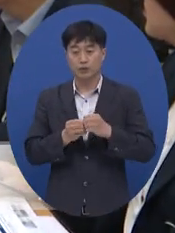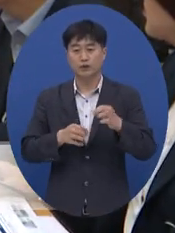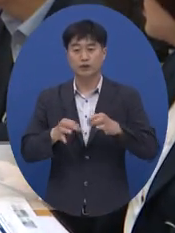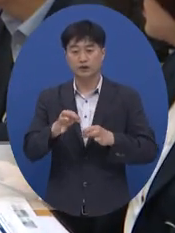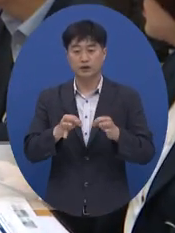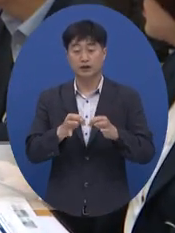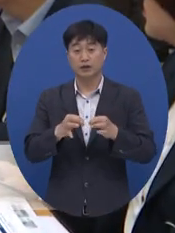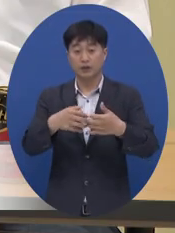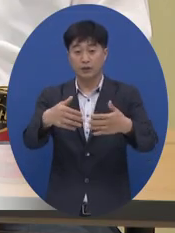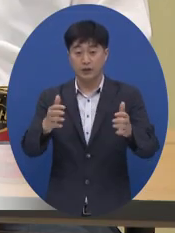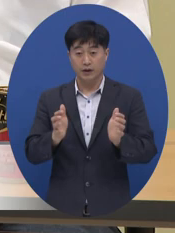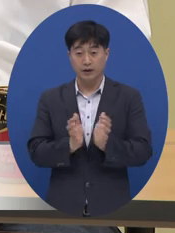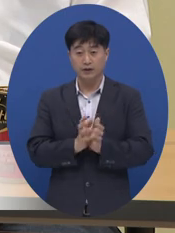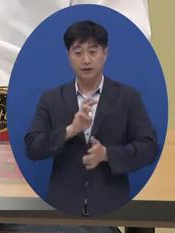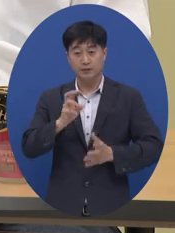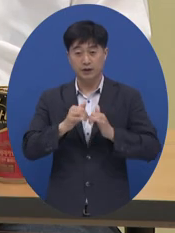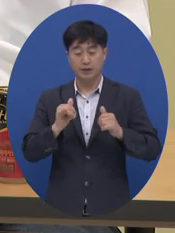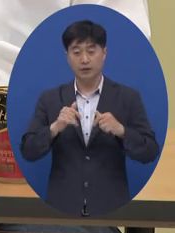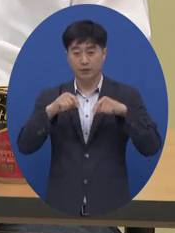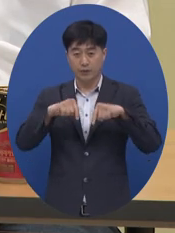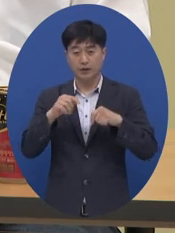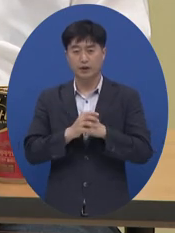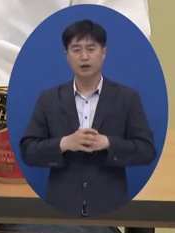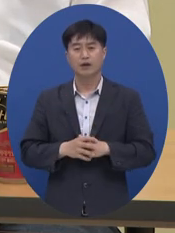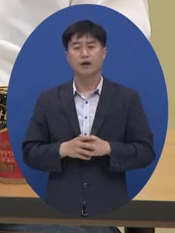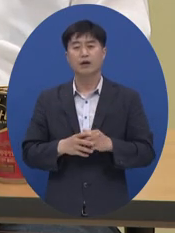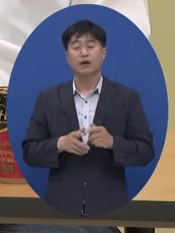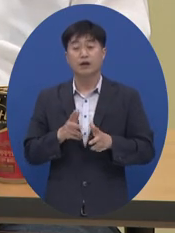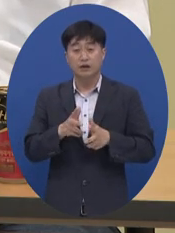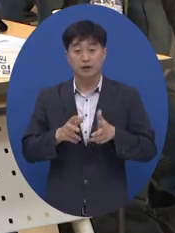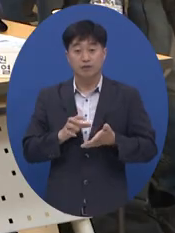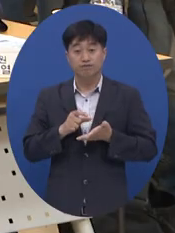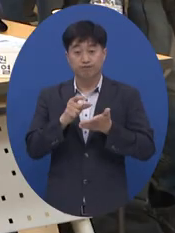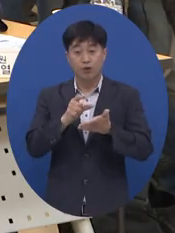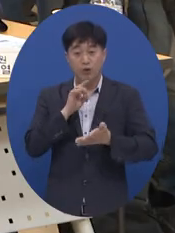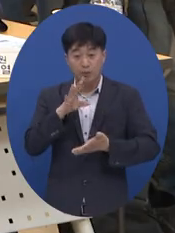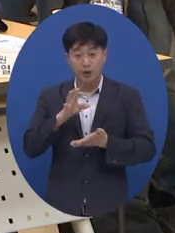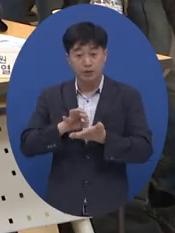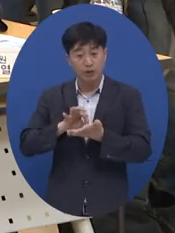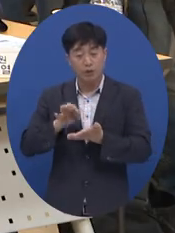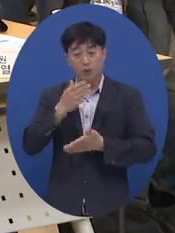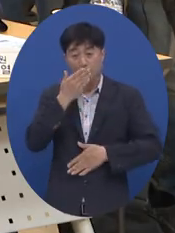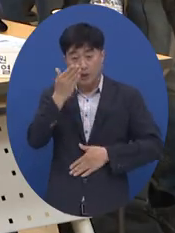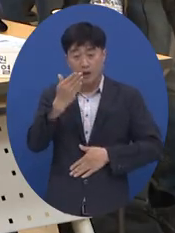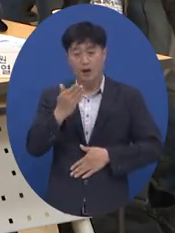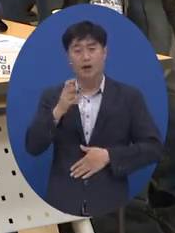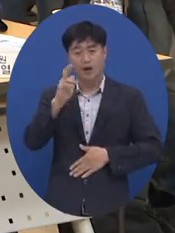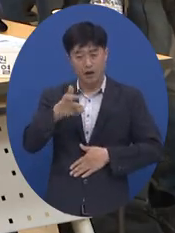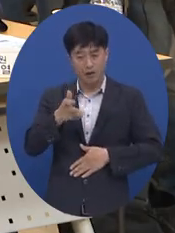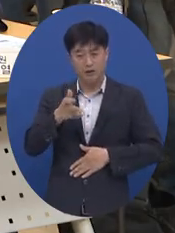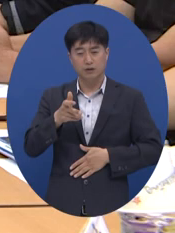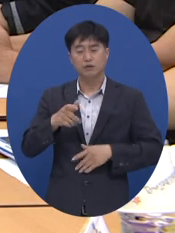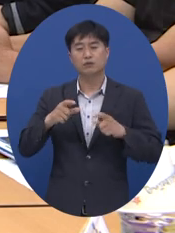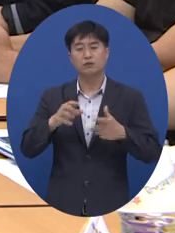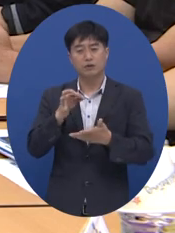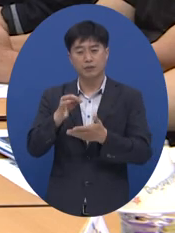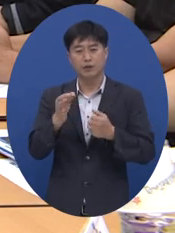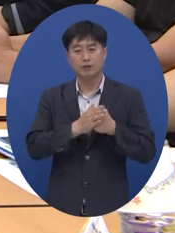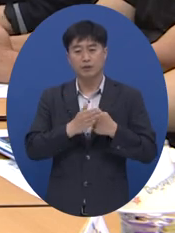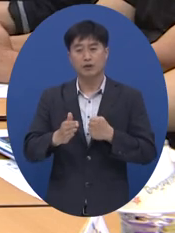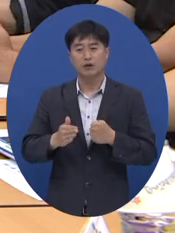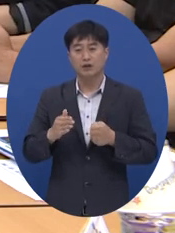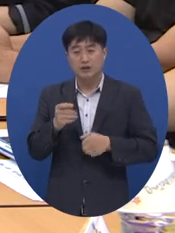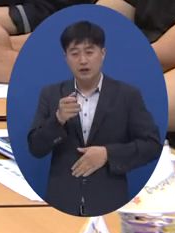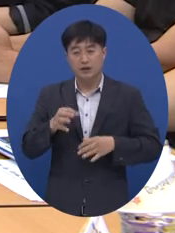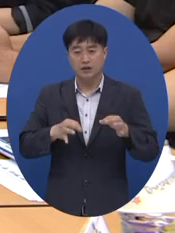등 30여 명과 간담회를 가졌습니다. 사업자 등록이 된 가게에서만 통하는 카드형 지역화폐 특성 때문에 정작